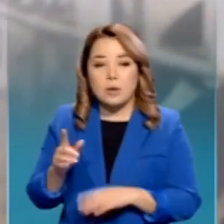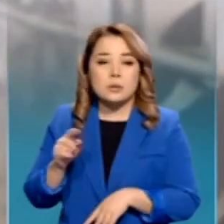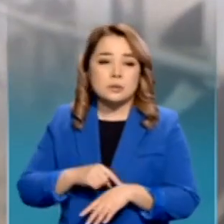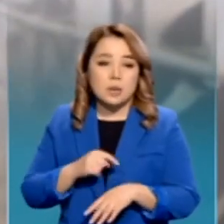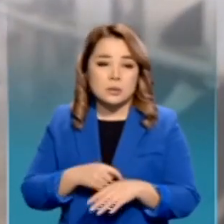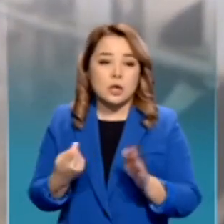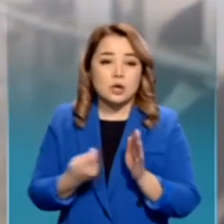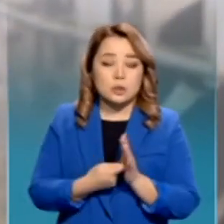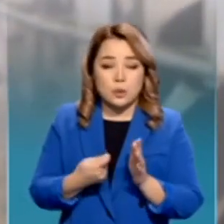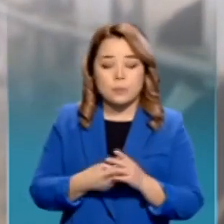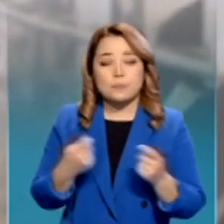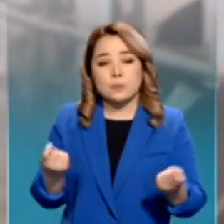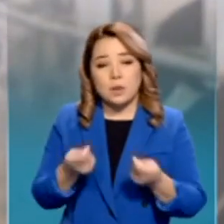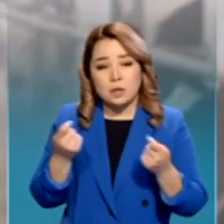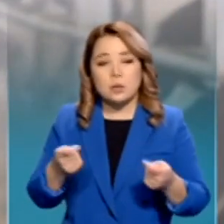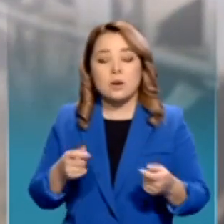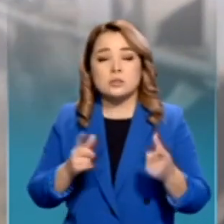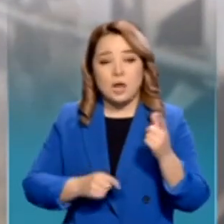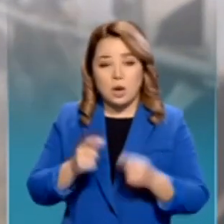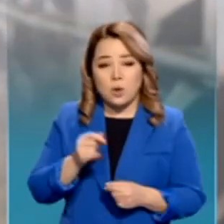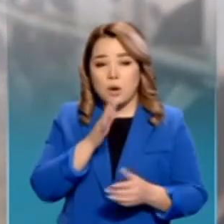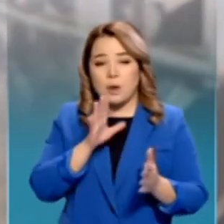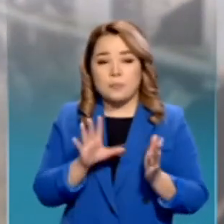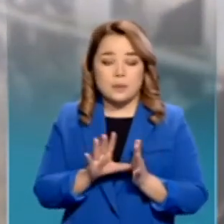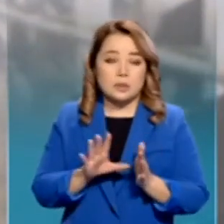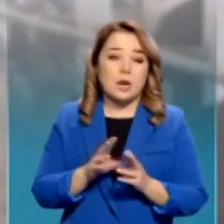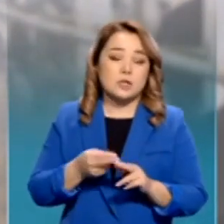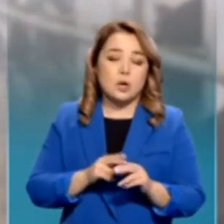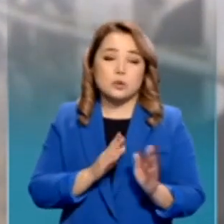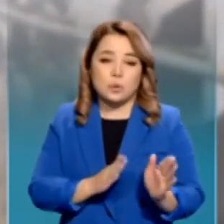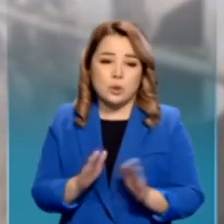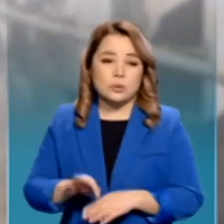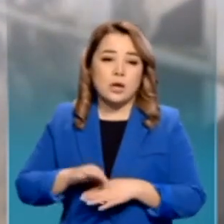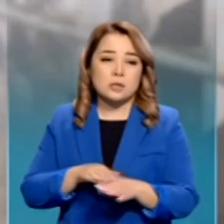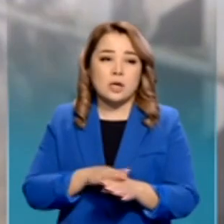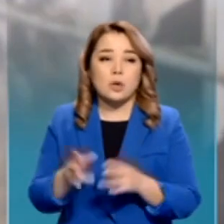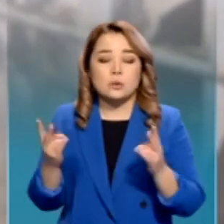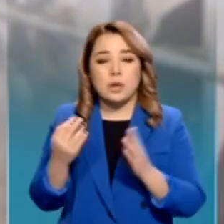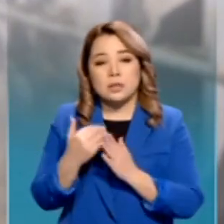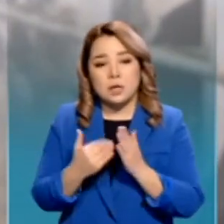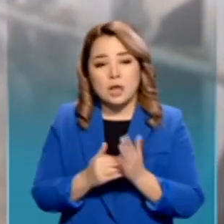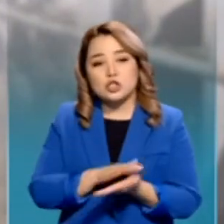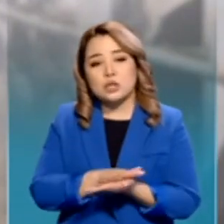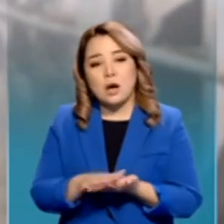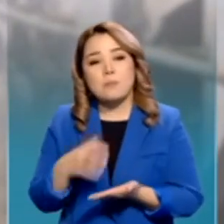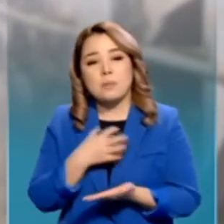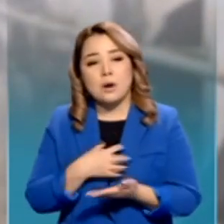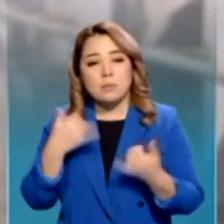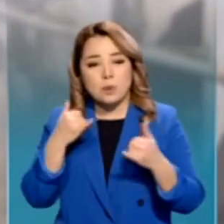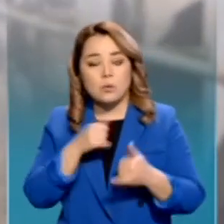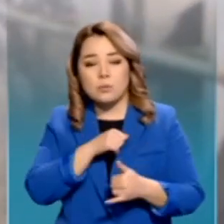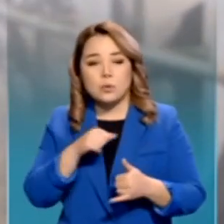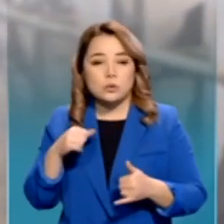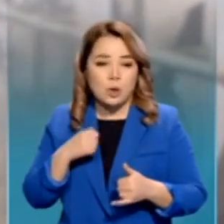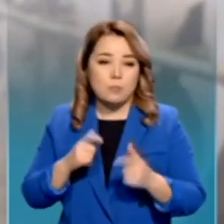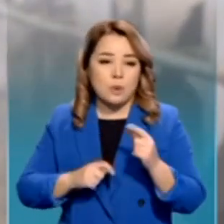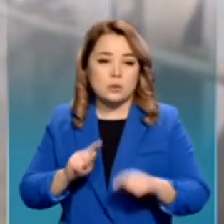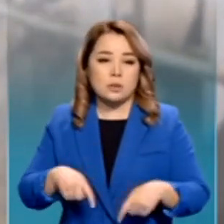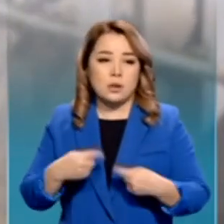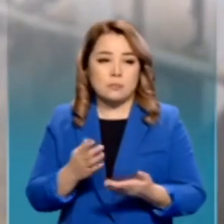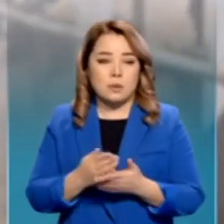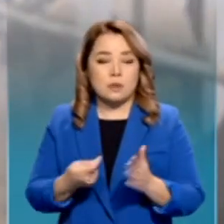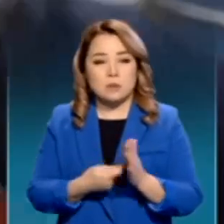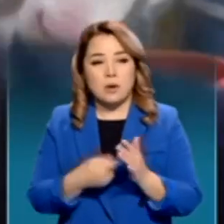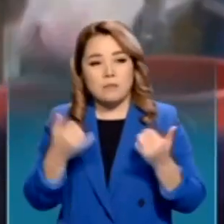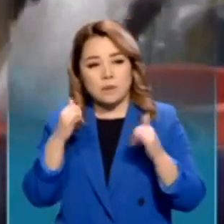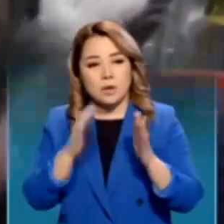Малды жайлау, сауы бәрді дер кезінде кесте бойынша жүргізілуі тиіс. Тазалықта маңызды, сонда ғана сиыр мол сүт береді. Мал азығы